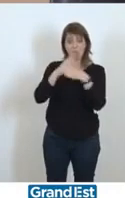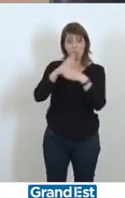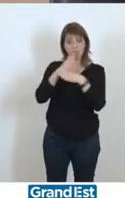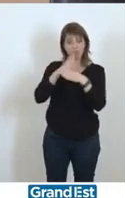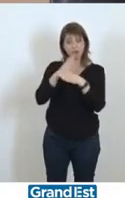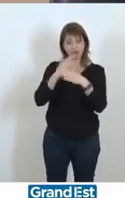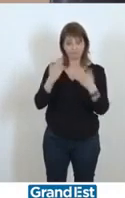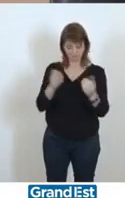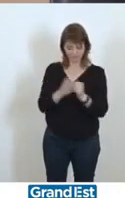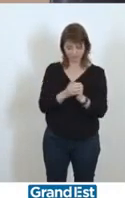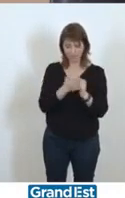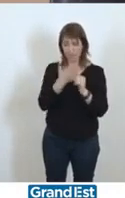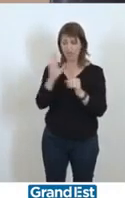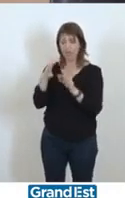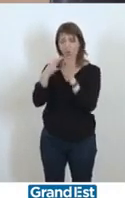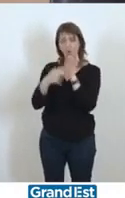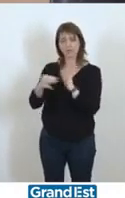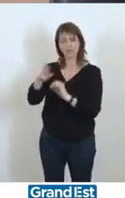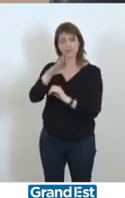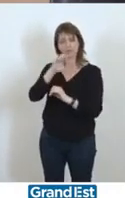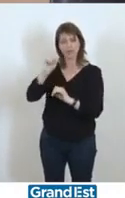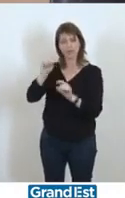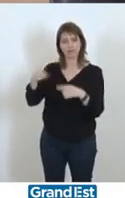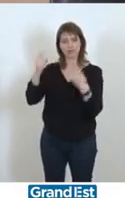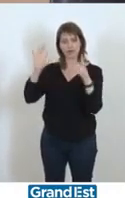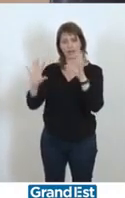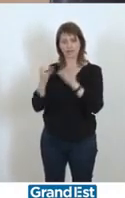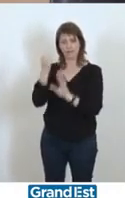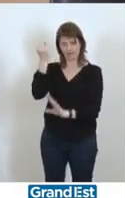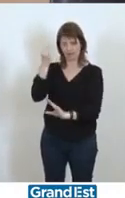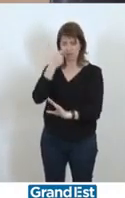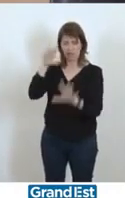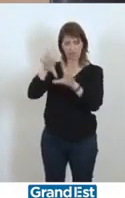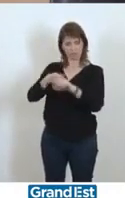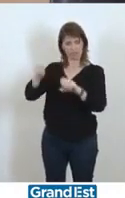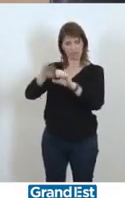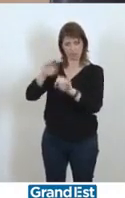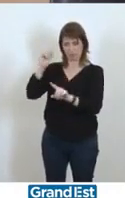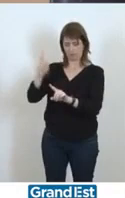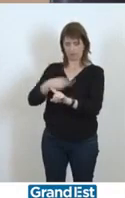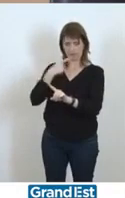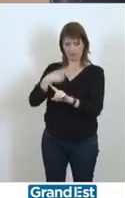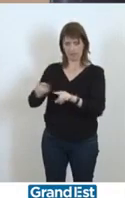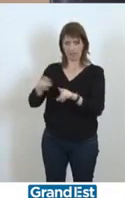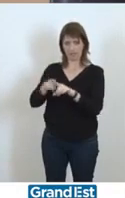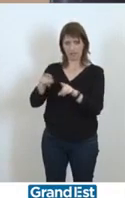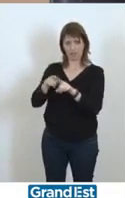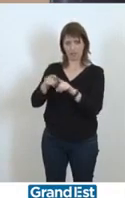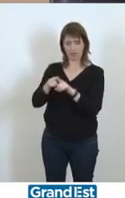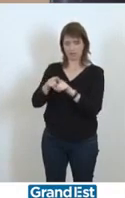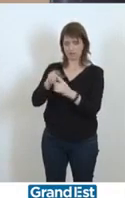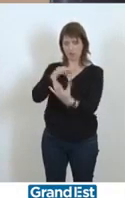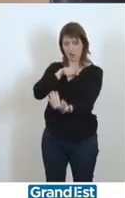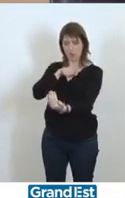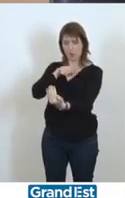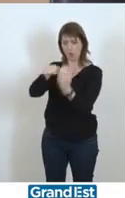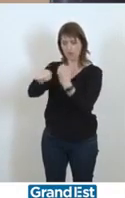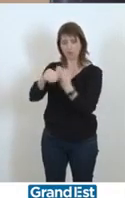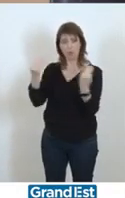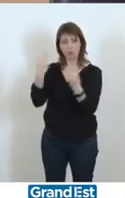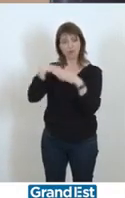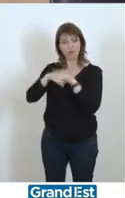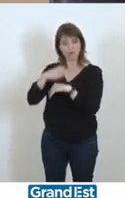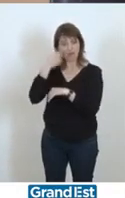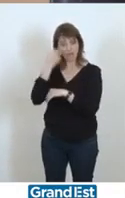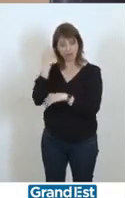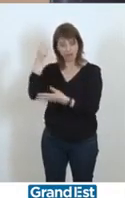ligne Reims-Épernay, avec un mode d'exploitation très singulier, voie unique banalisée, croisement des trains uniquement dans les gares, sera-t-elle